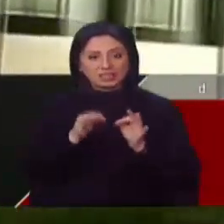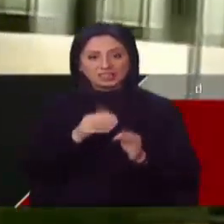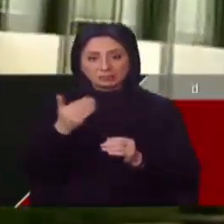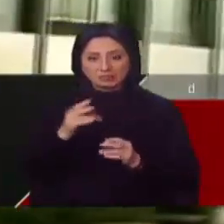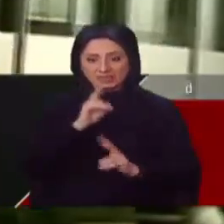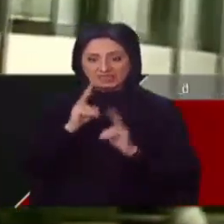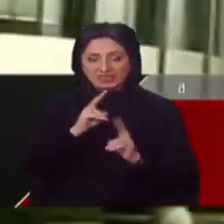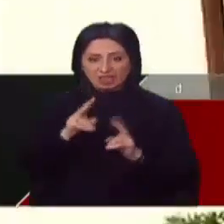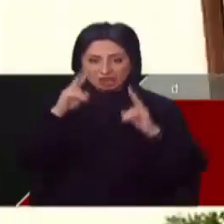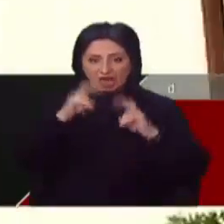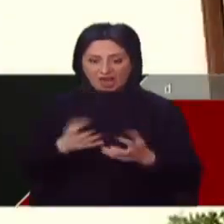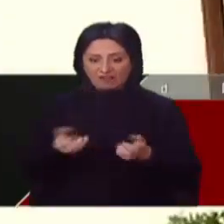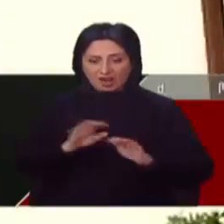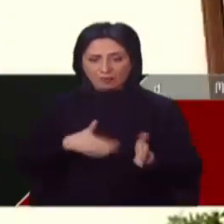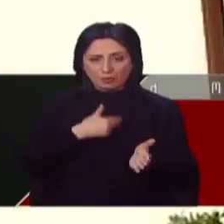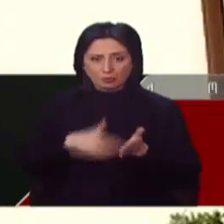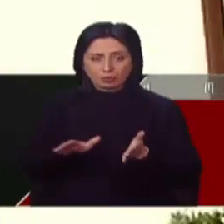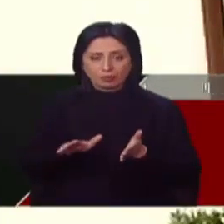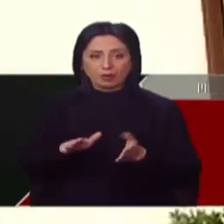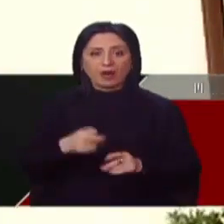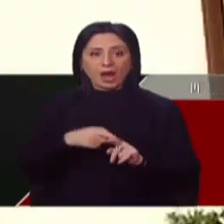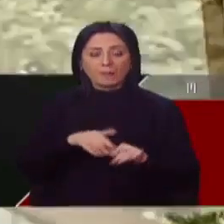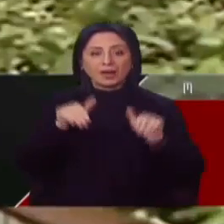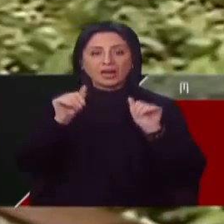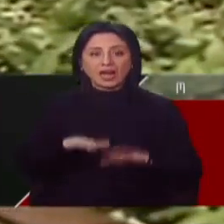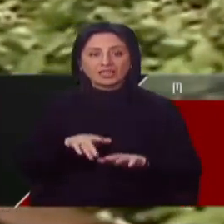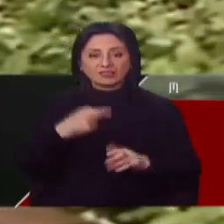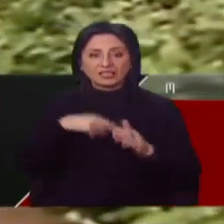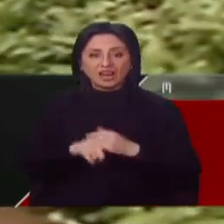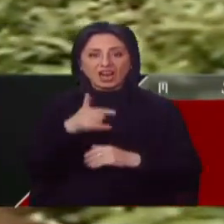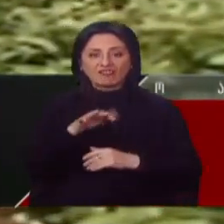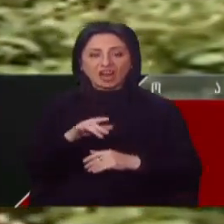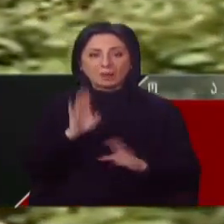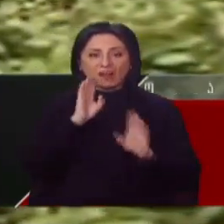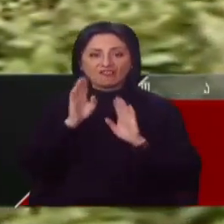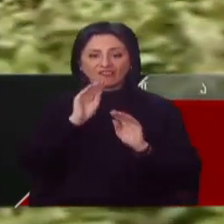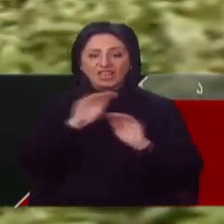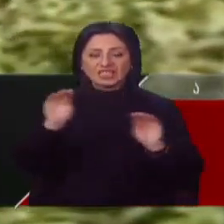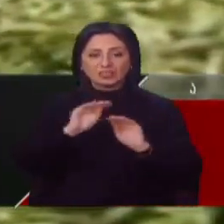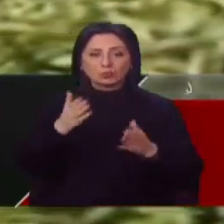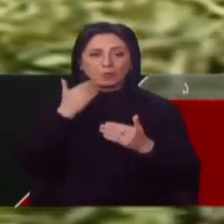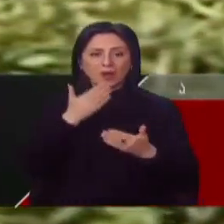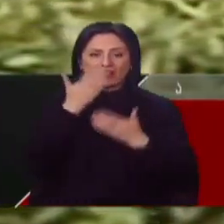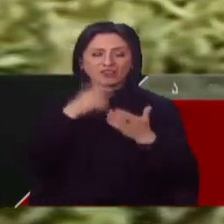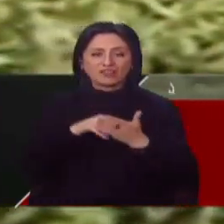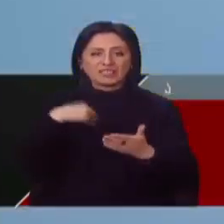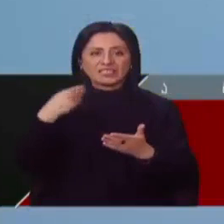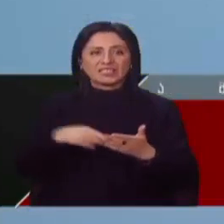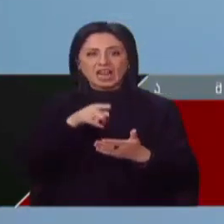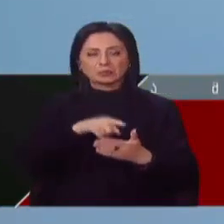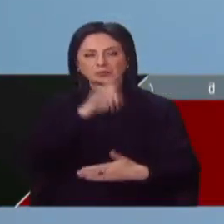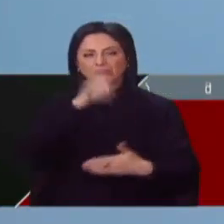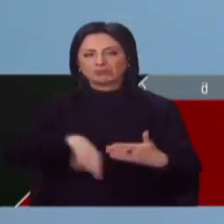მისი სარჩელი განხილვაში საერთოდ არ მიიღო. Ამ გადაწყვეტილების გამო გვარამიას Facebook პოსტებში მარტივად იკითხება